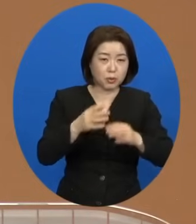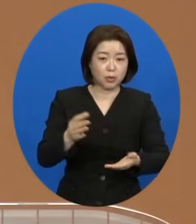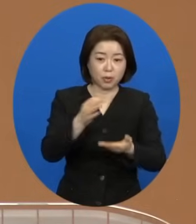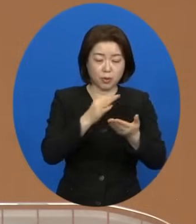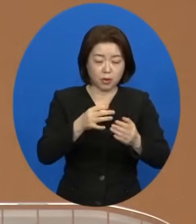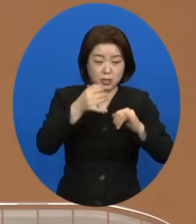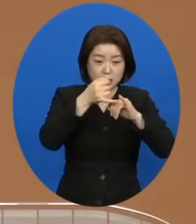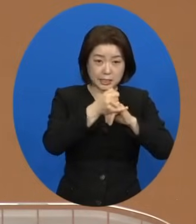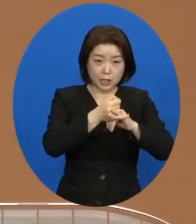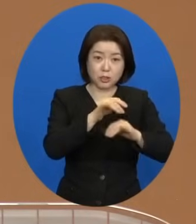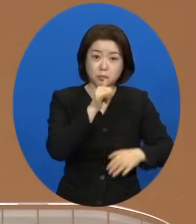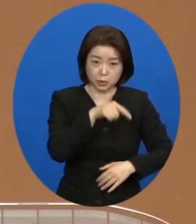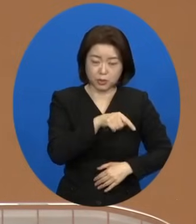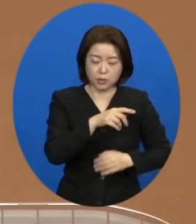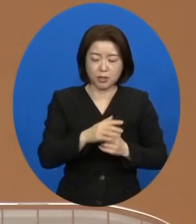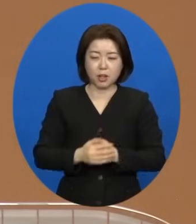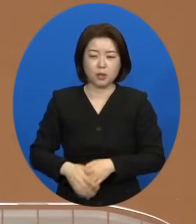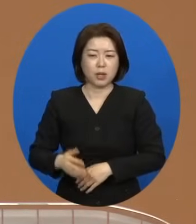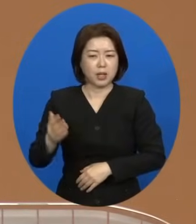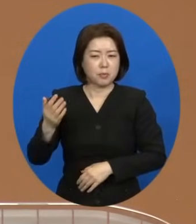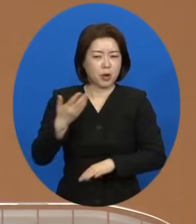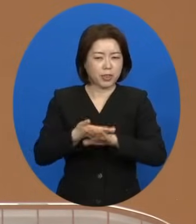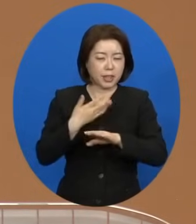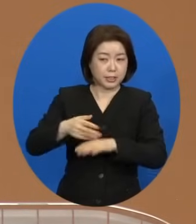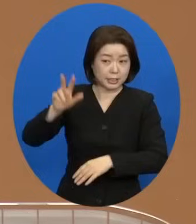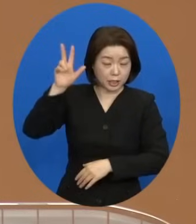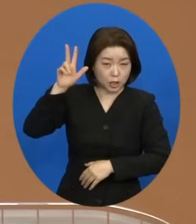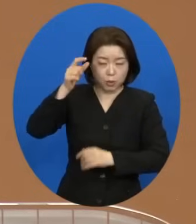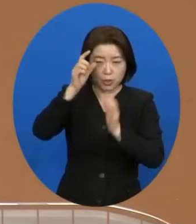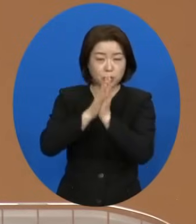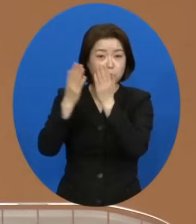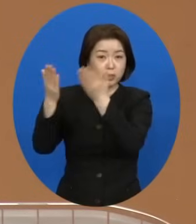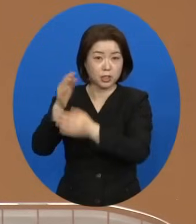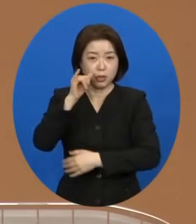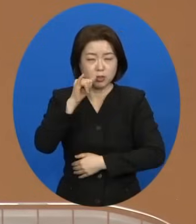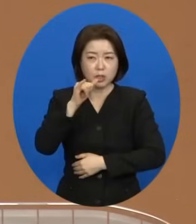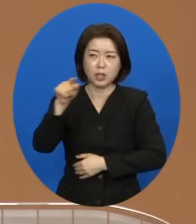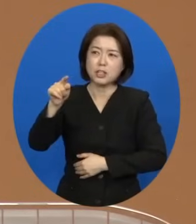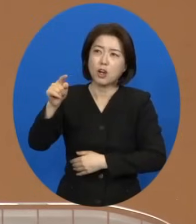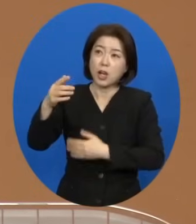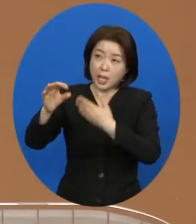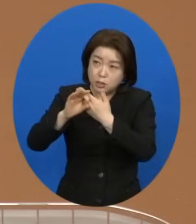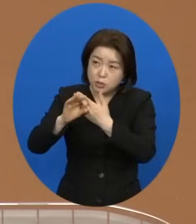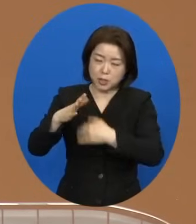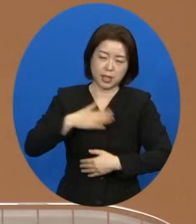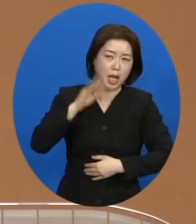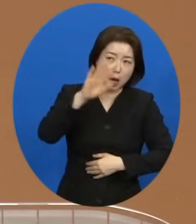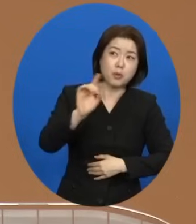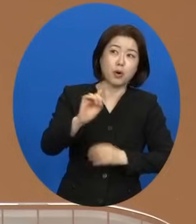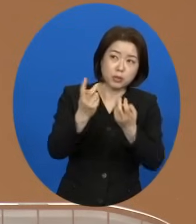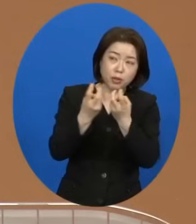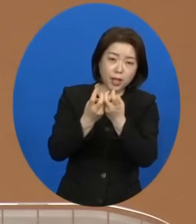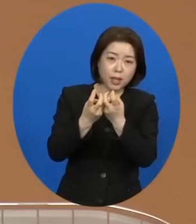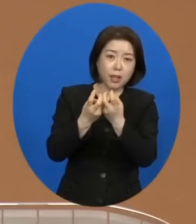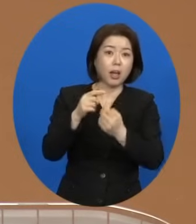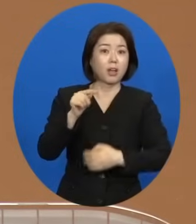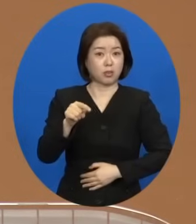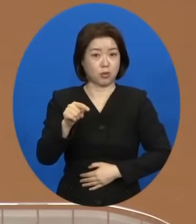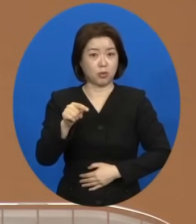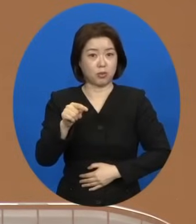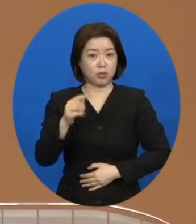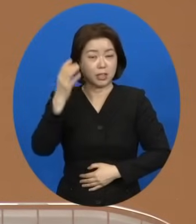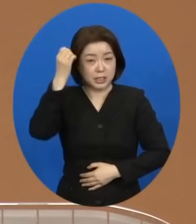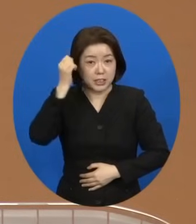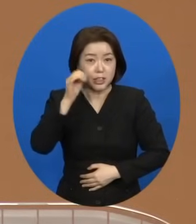있지만 소원 기도했던 걸 생각해 보십시오 하나님 이렇게 해주시면 제가 이렇게 하겠습니다 하나님이 벌써 다 응답해 주신